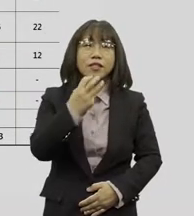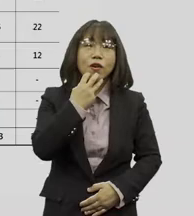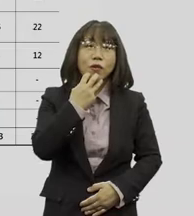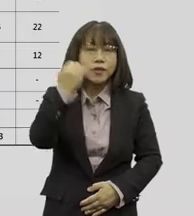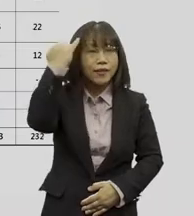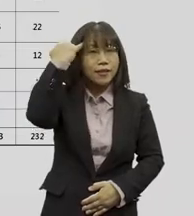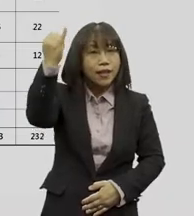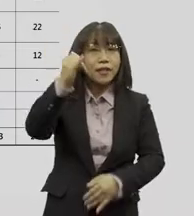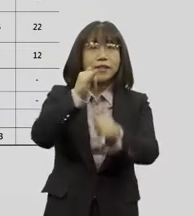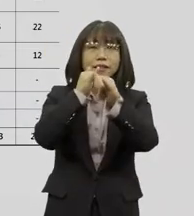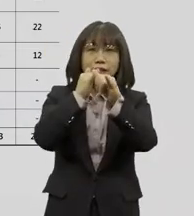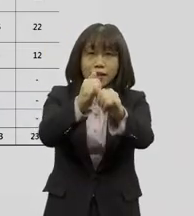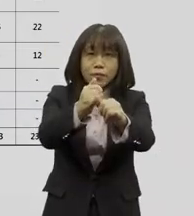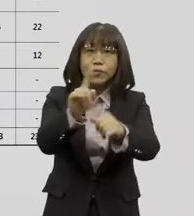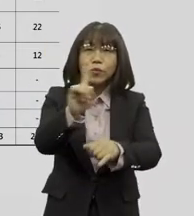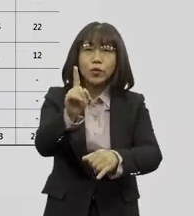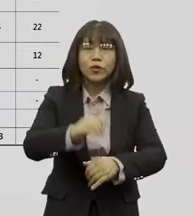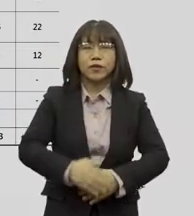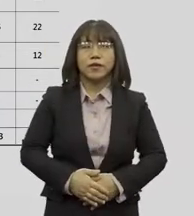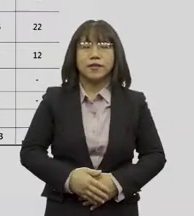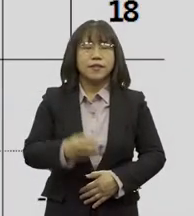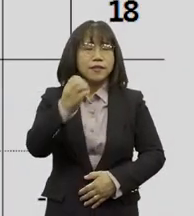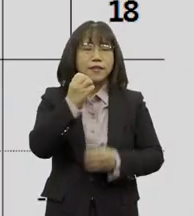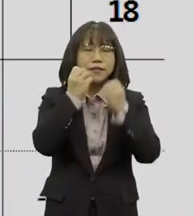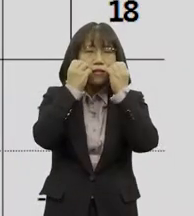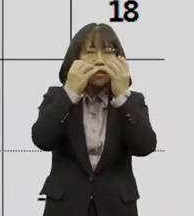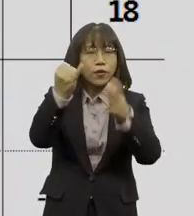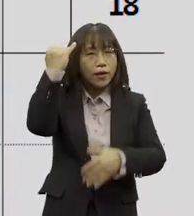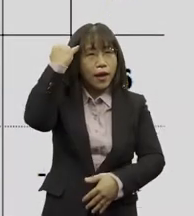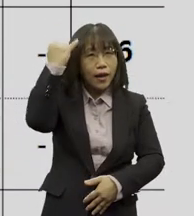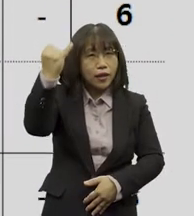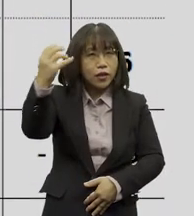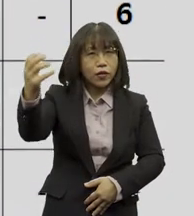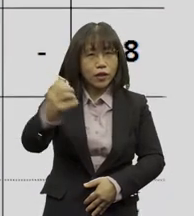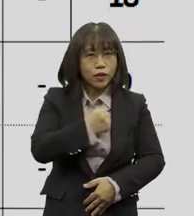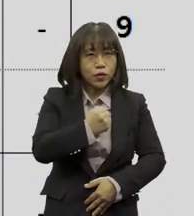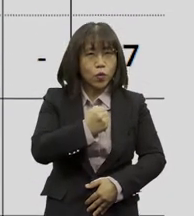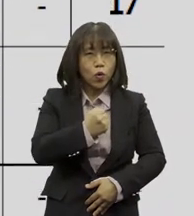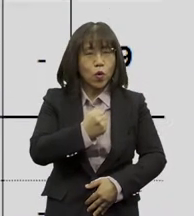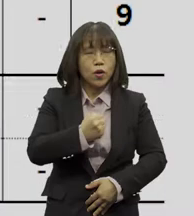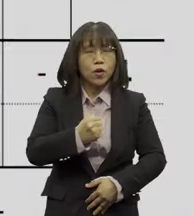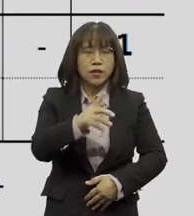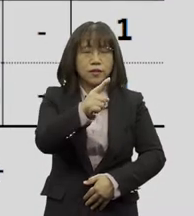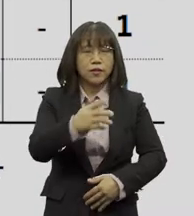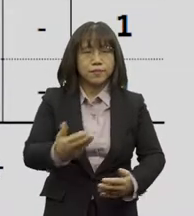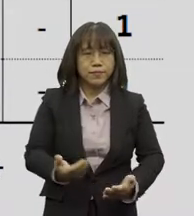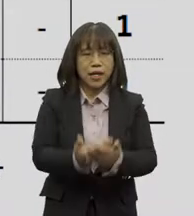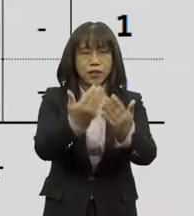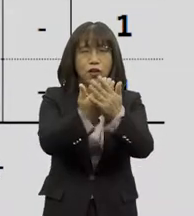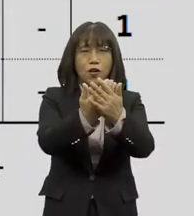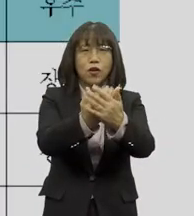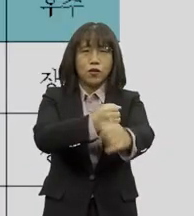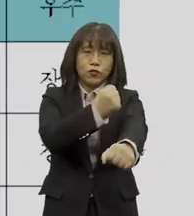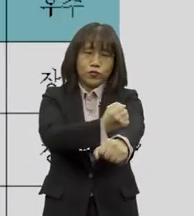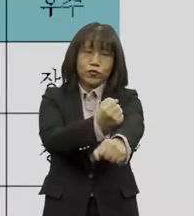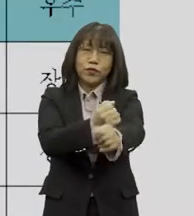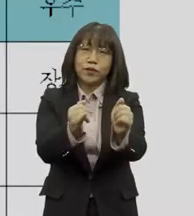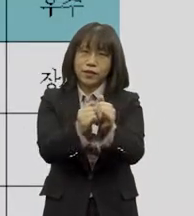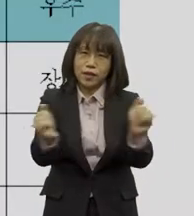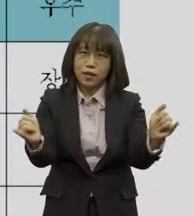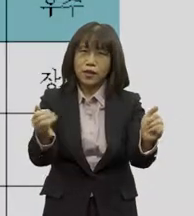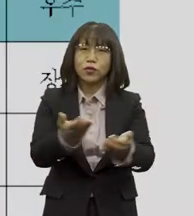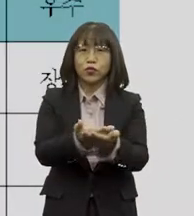서울 창의상은 서울시가 매년 새로운 아이디어나 사업으로 시정 발전에 기여한 공무원과 시민에게 수여하는